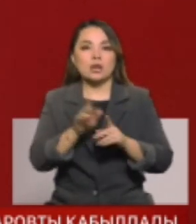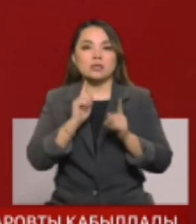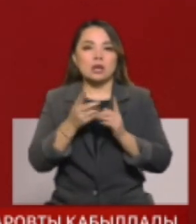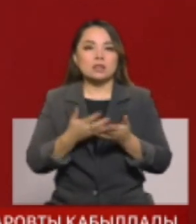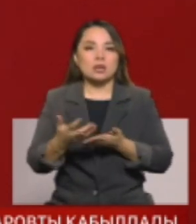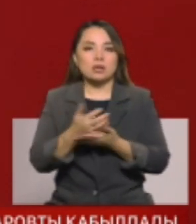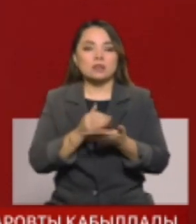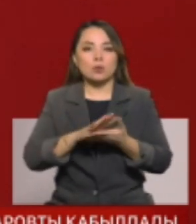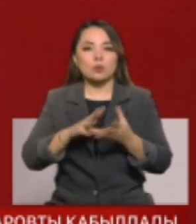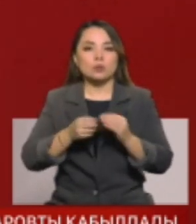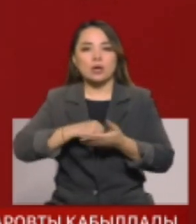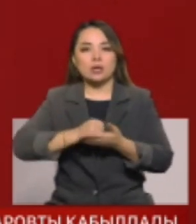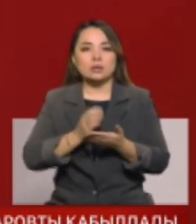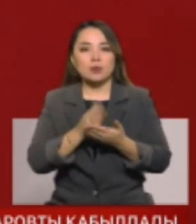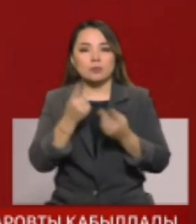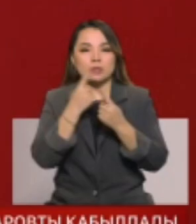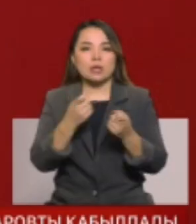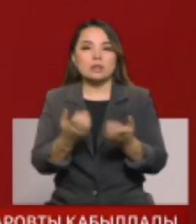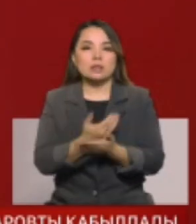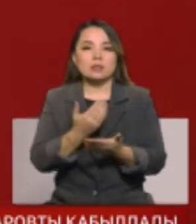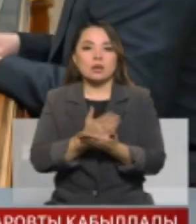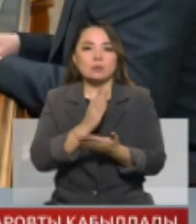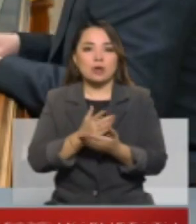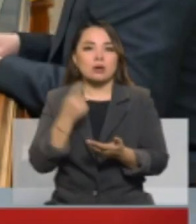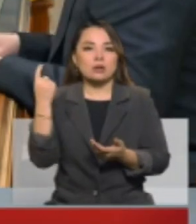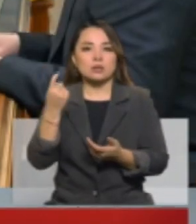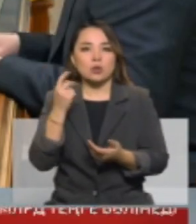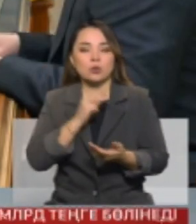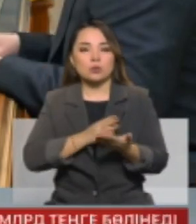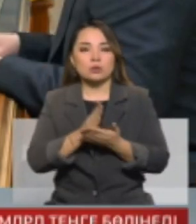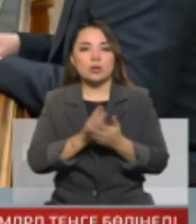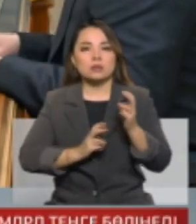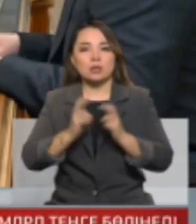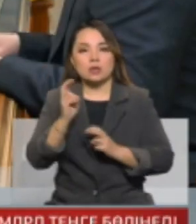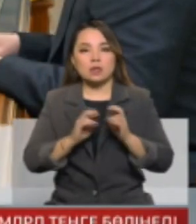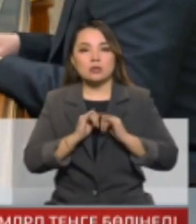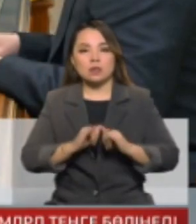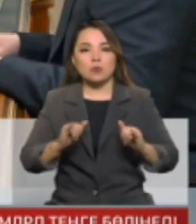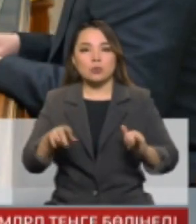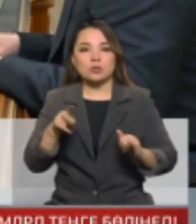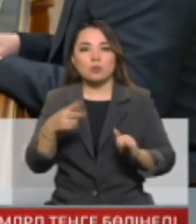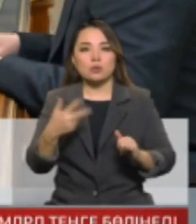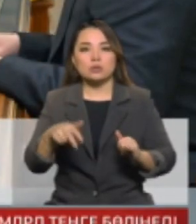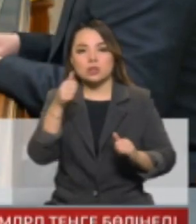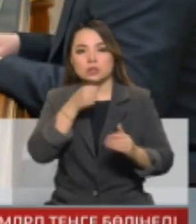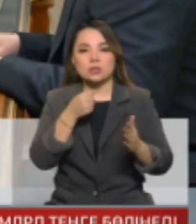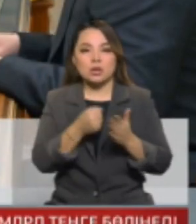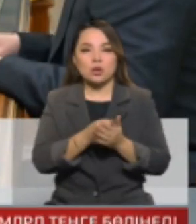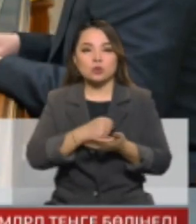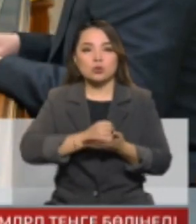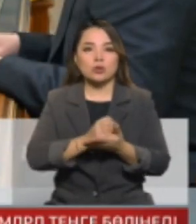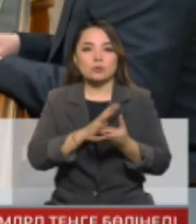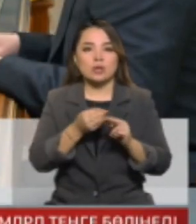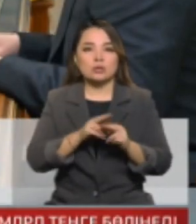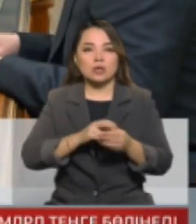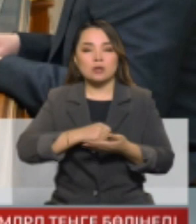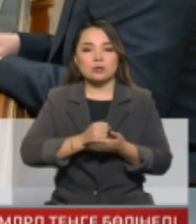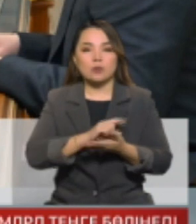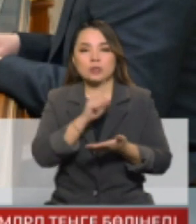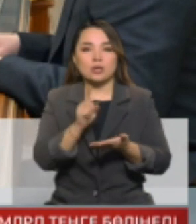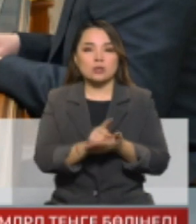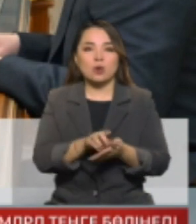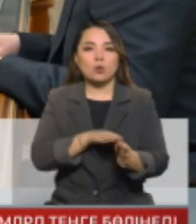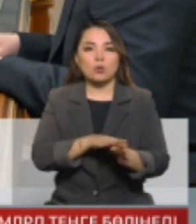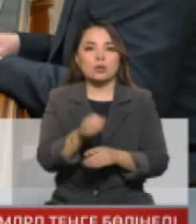жиын-терін науқанының қорытындысы туралы мәлімет берді. Агроөнеркәсіп кешенін дамытудың 2030 жылға дейінгі тұжырымдамасында бекітілген